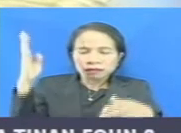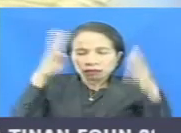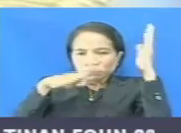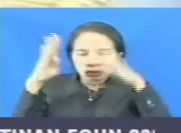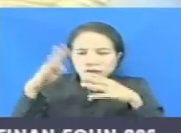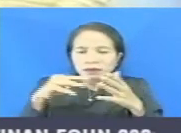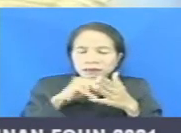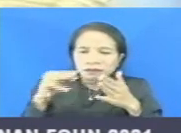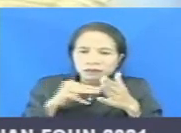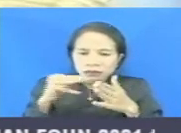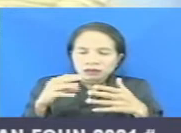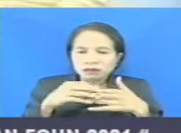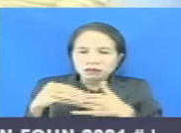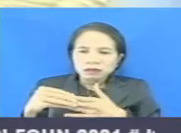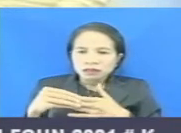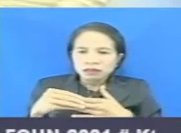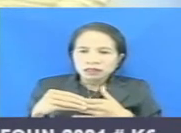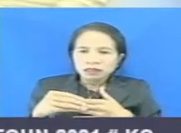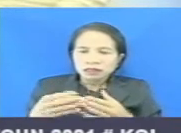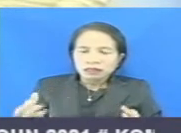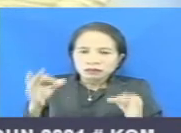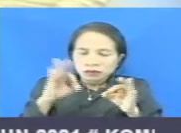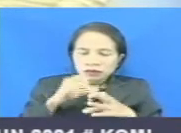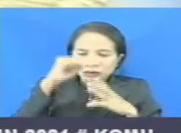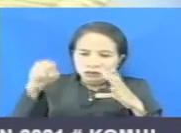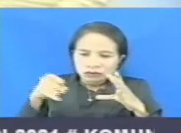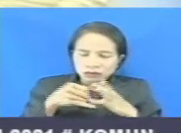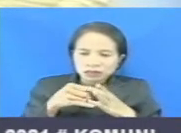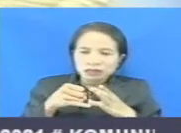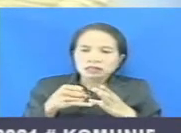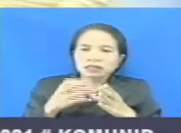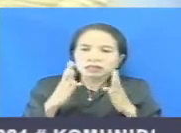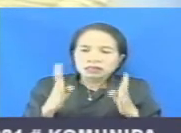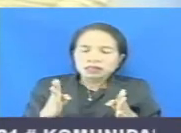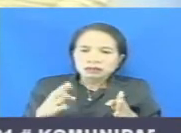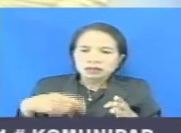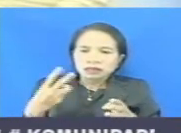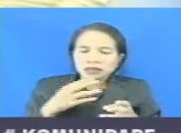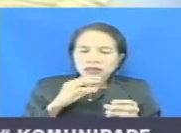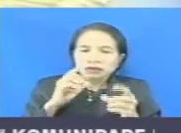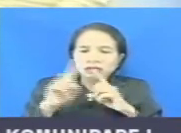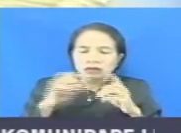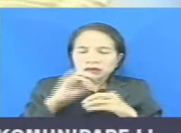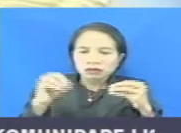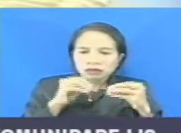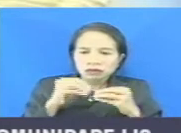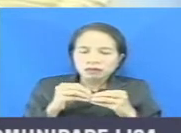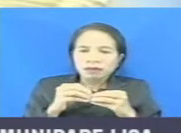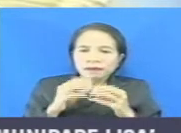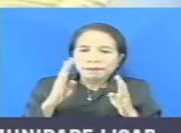ia problema notisia liu prinsipiu sira jornalismo iter kuliah kono ban neutru iter kuliah kono ban